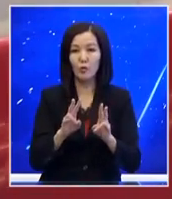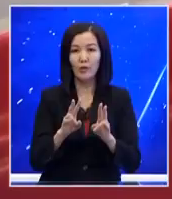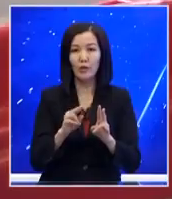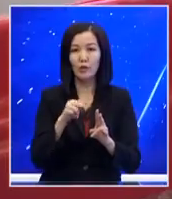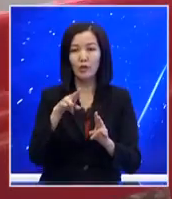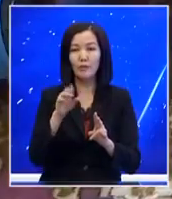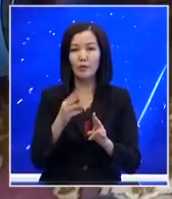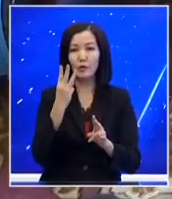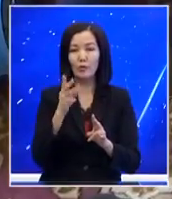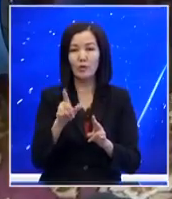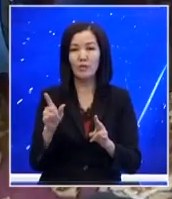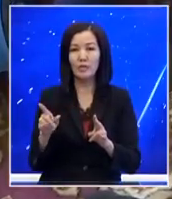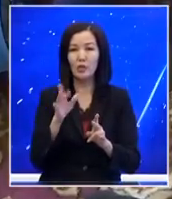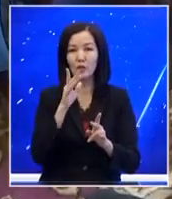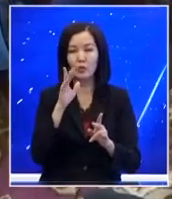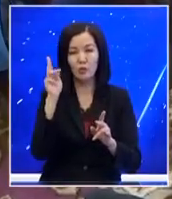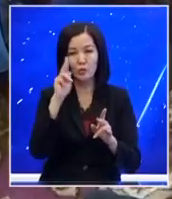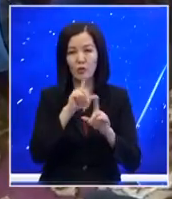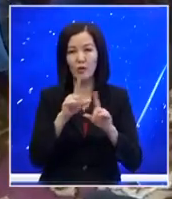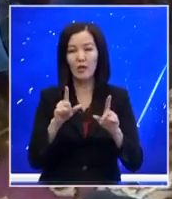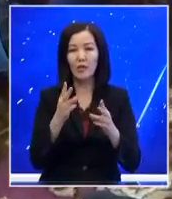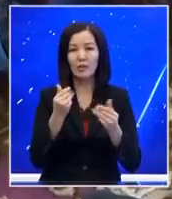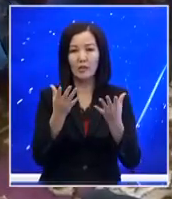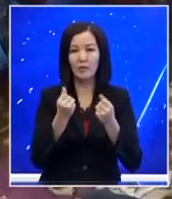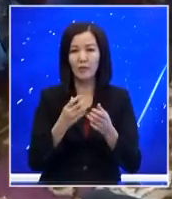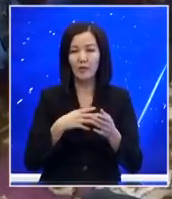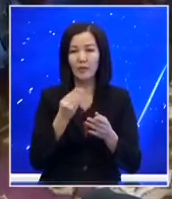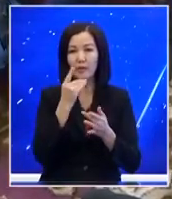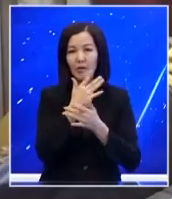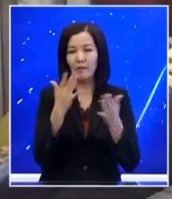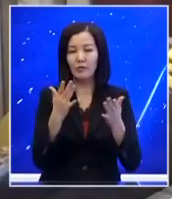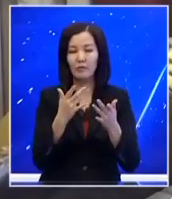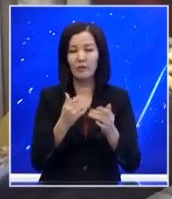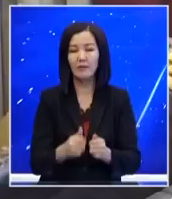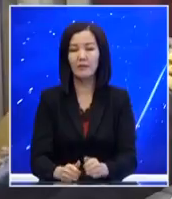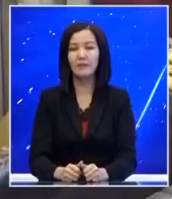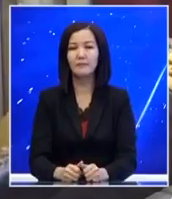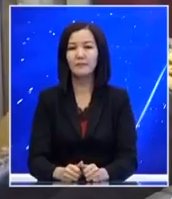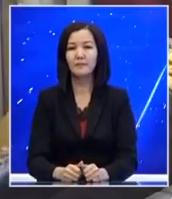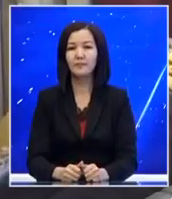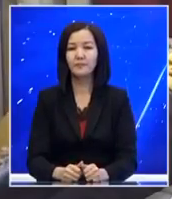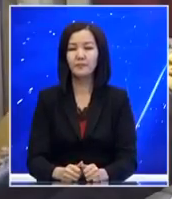ЧП трое ее детей школьного возраста получили денежный эквивалент продовольственного набора.